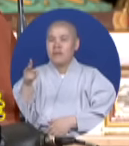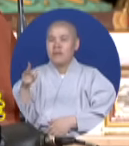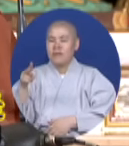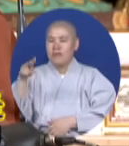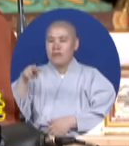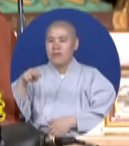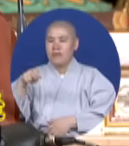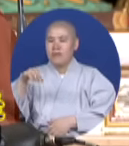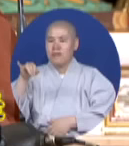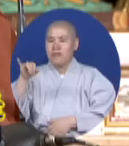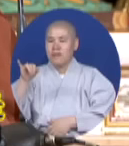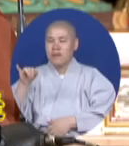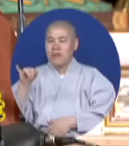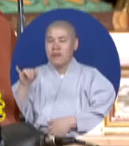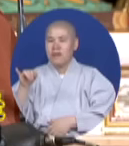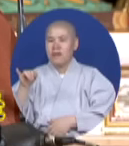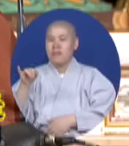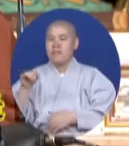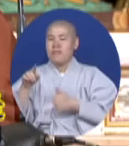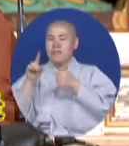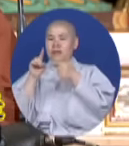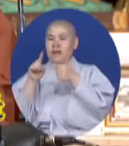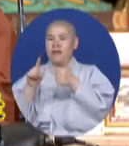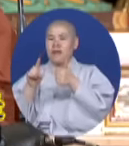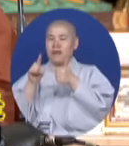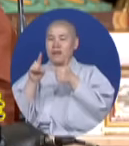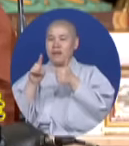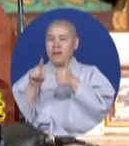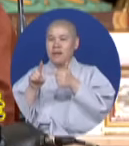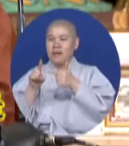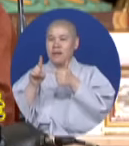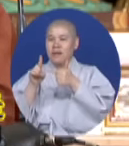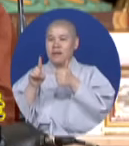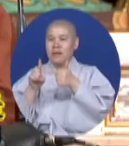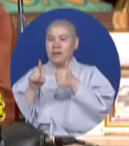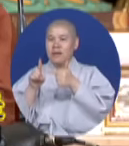익여여시로 보다 나